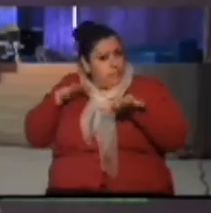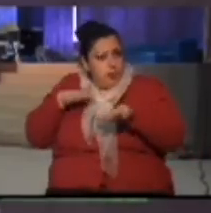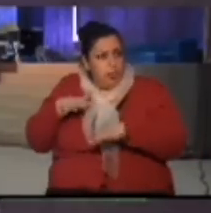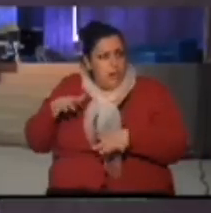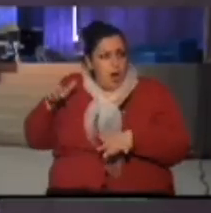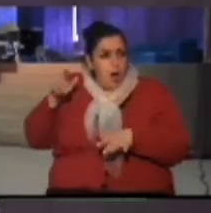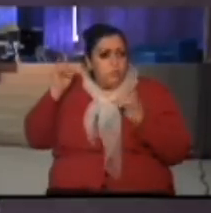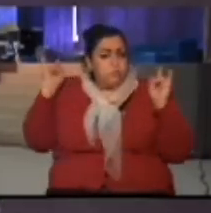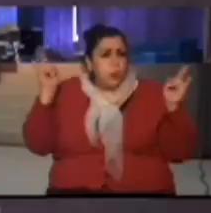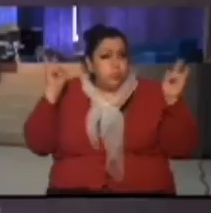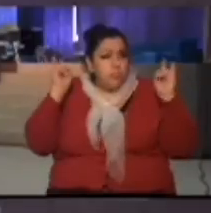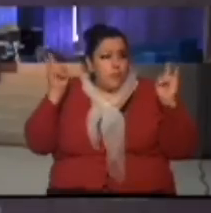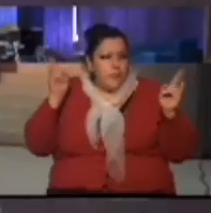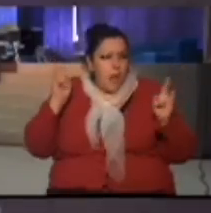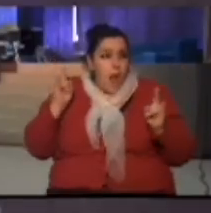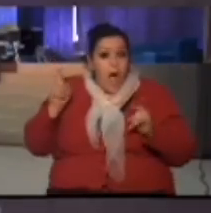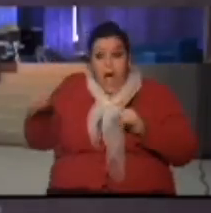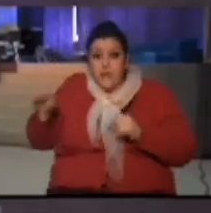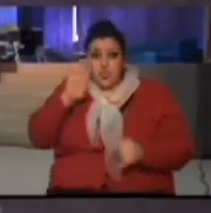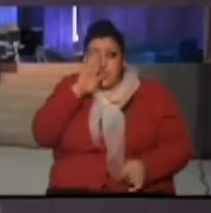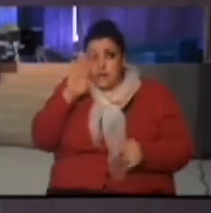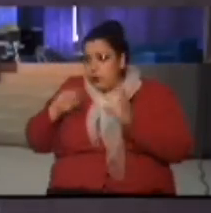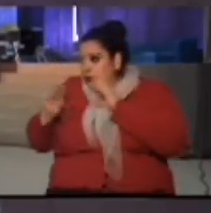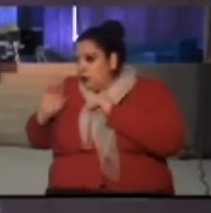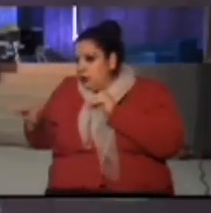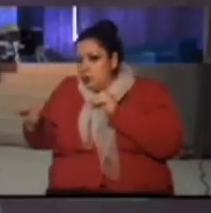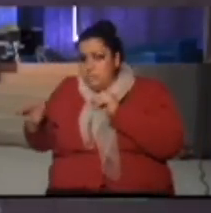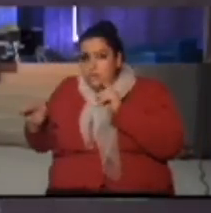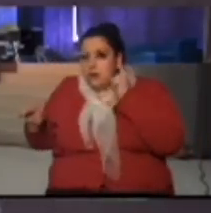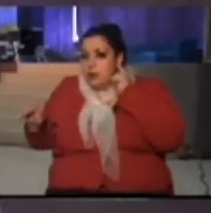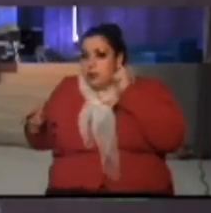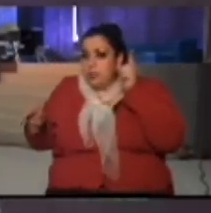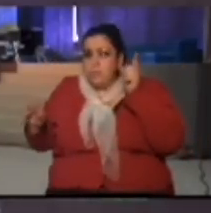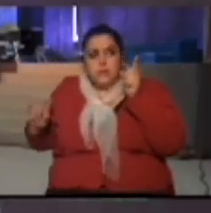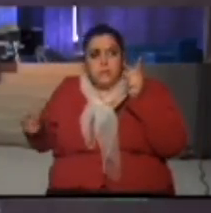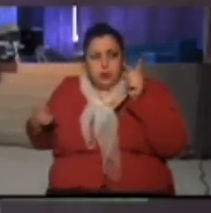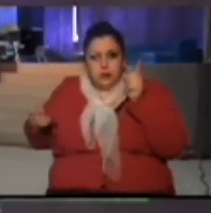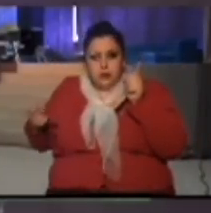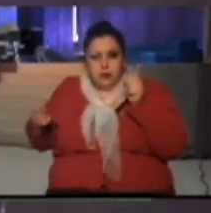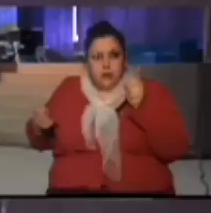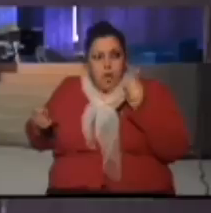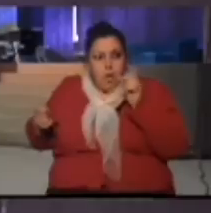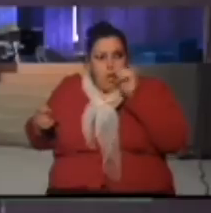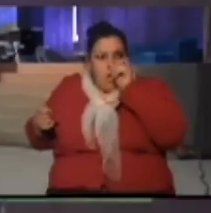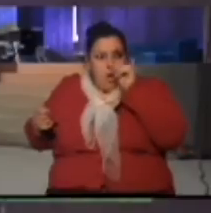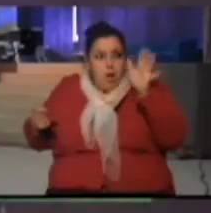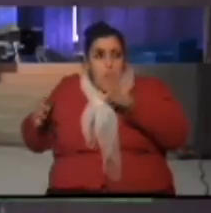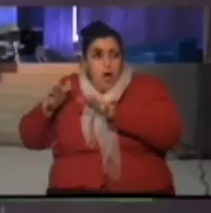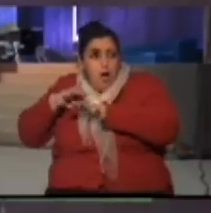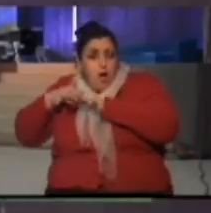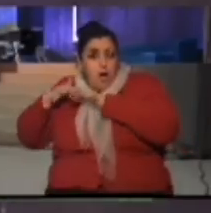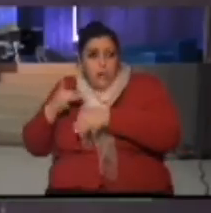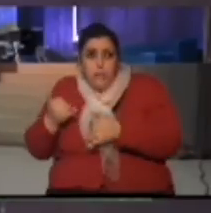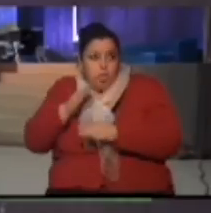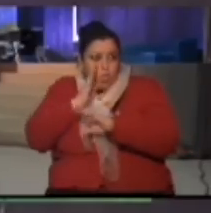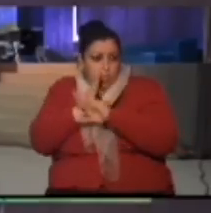ասեցին, ահա, Իսրայելի թագավորը քետացիների թագավորներին, Եգիպտոսի